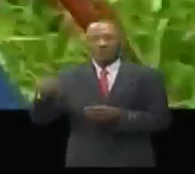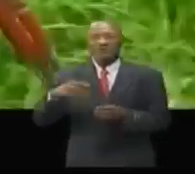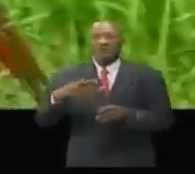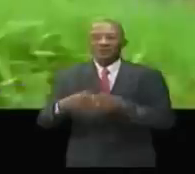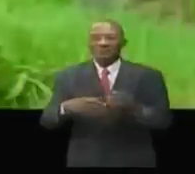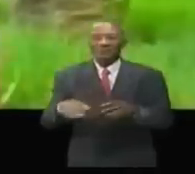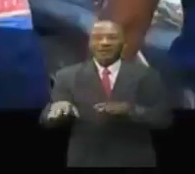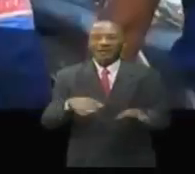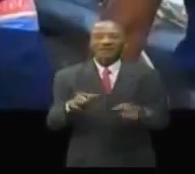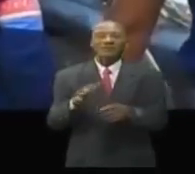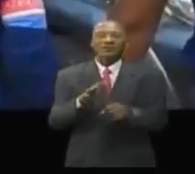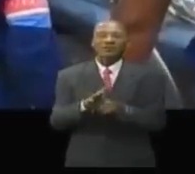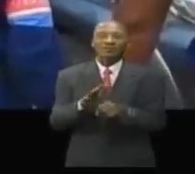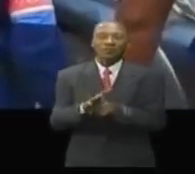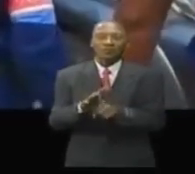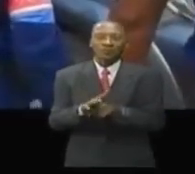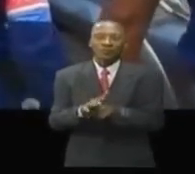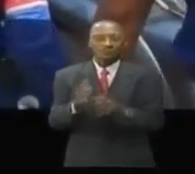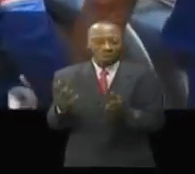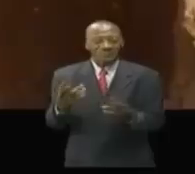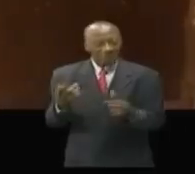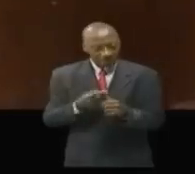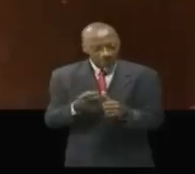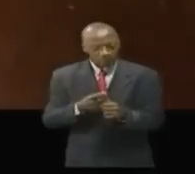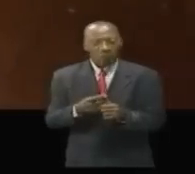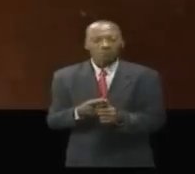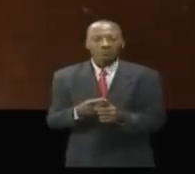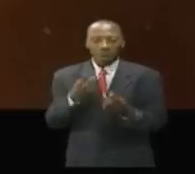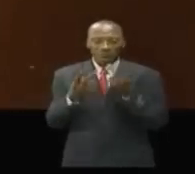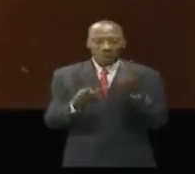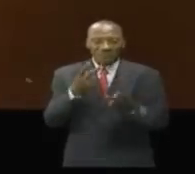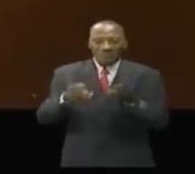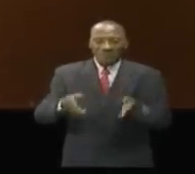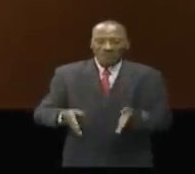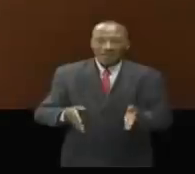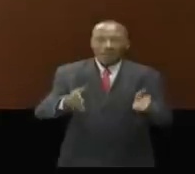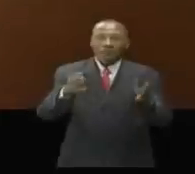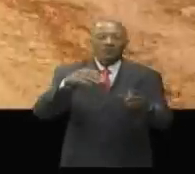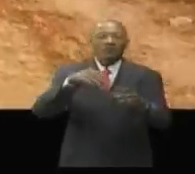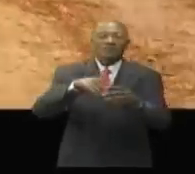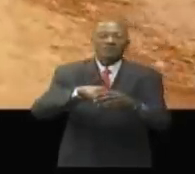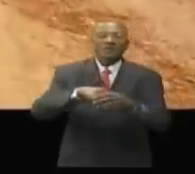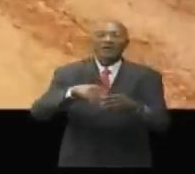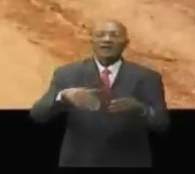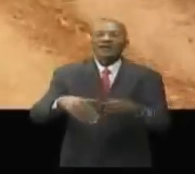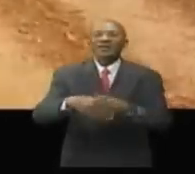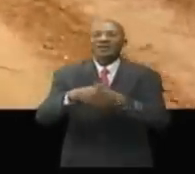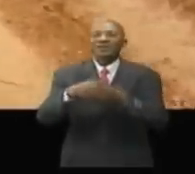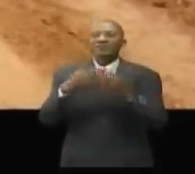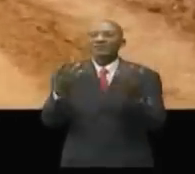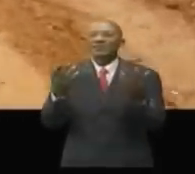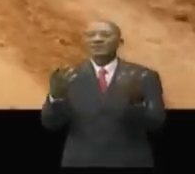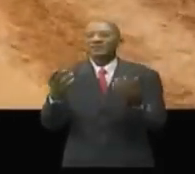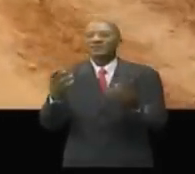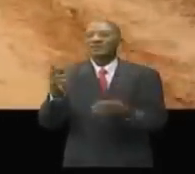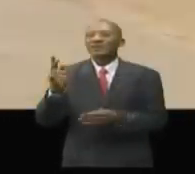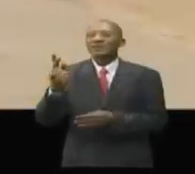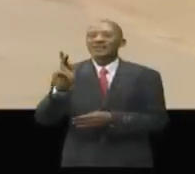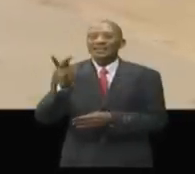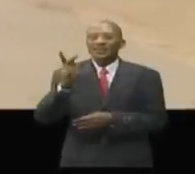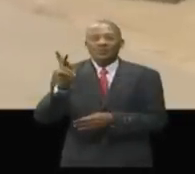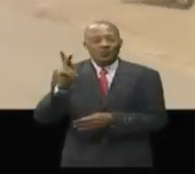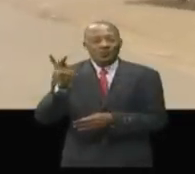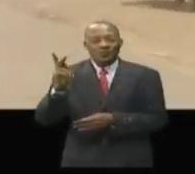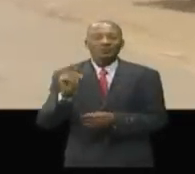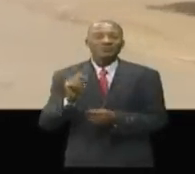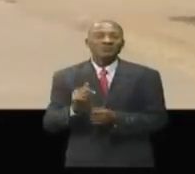était sur le terrain pour inspecter les travaux de la voirie dans la ville de Kindu, depuis l'avenue de l'Université de Kindu, les